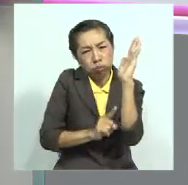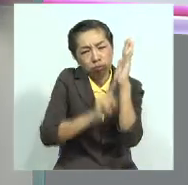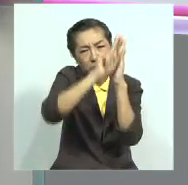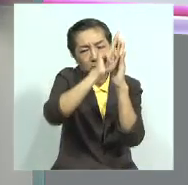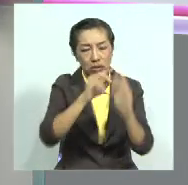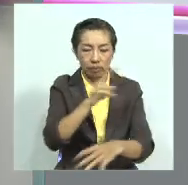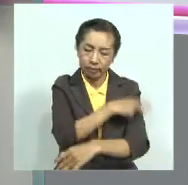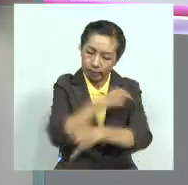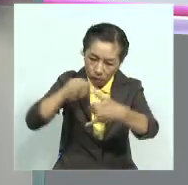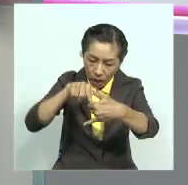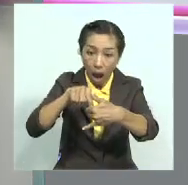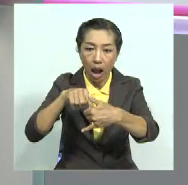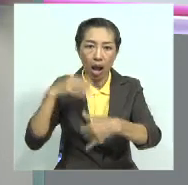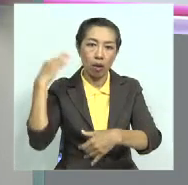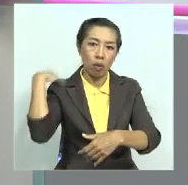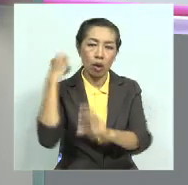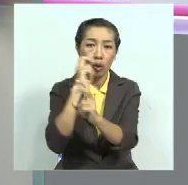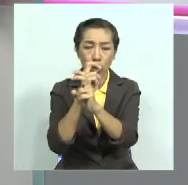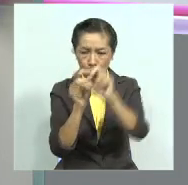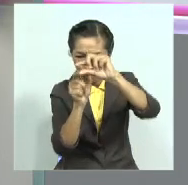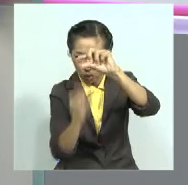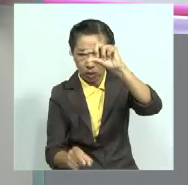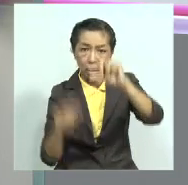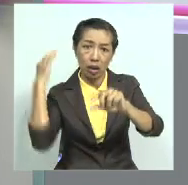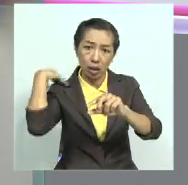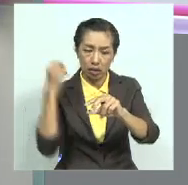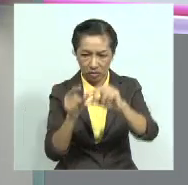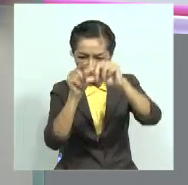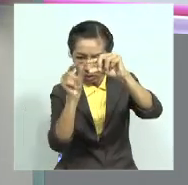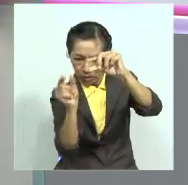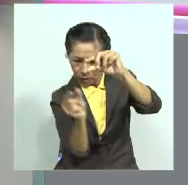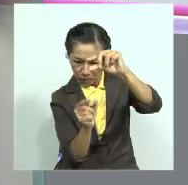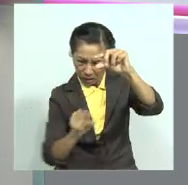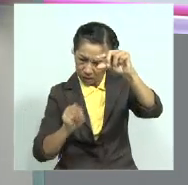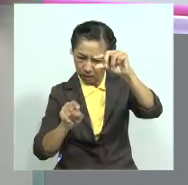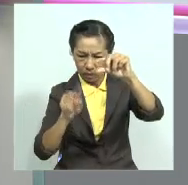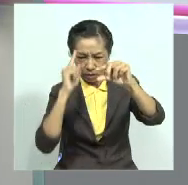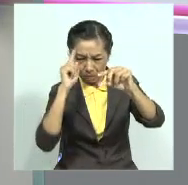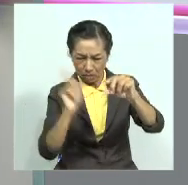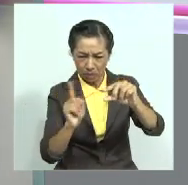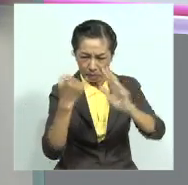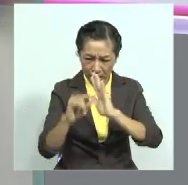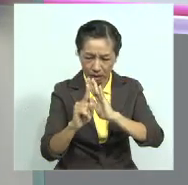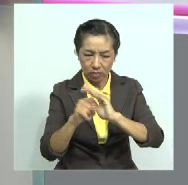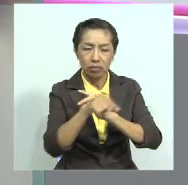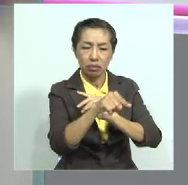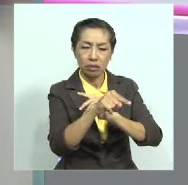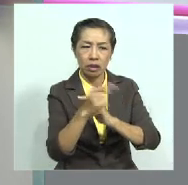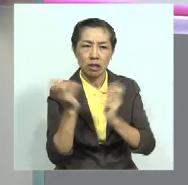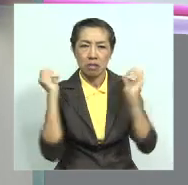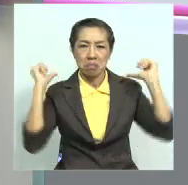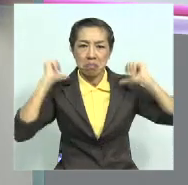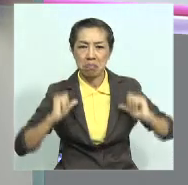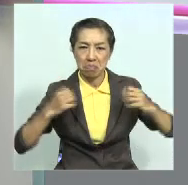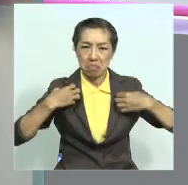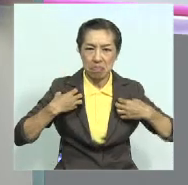แพทย์ไปตรวจกับพบว่ากระดูกสันหลังของน้องเนี่ยมีการลักษณะของการคดงอนะครับคาดว่าสาเหตุเนี่ยน่าจะมาจากการแบกของหนักอ